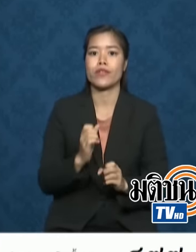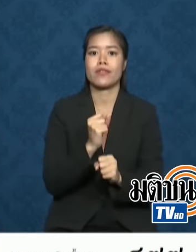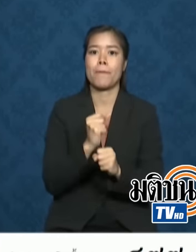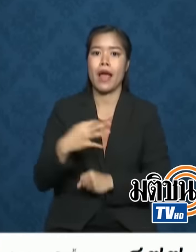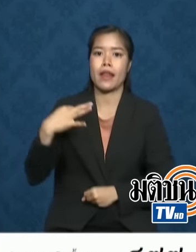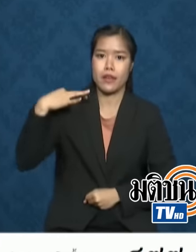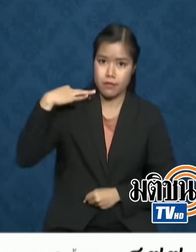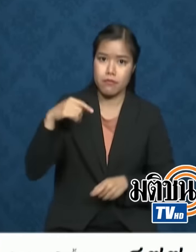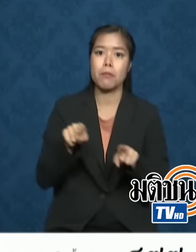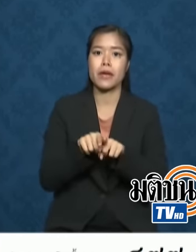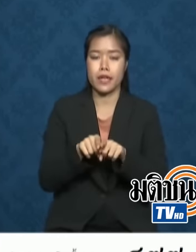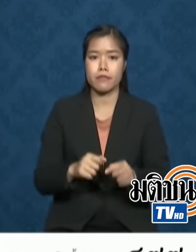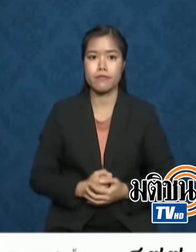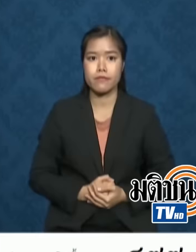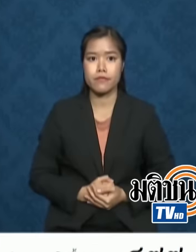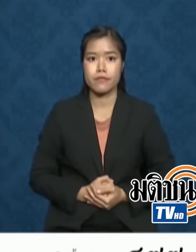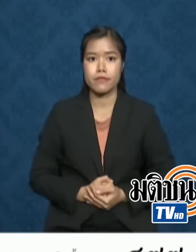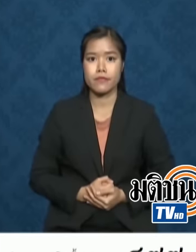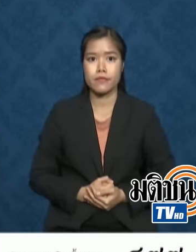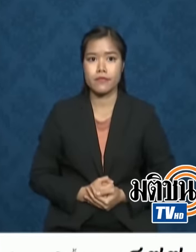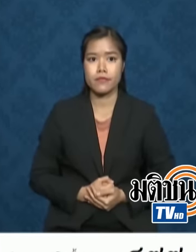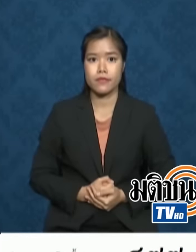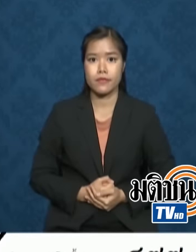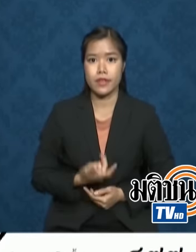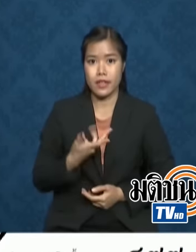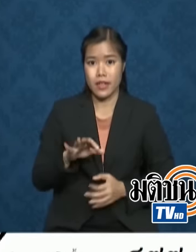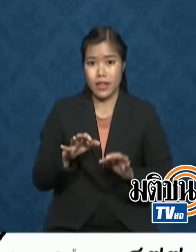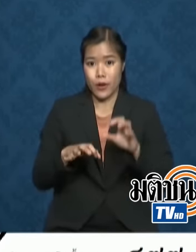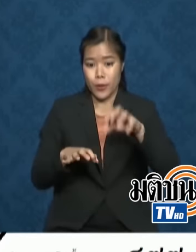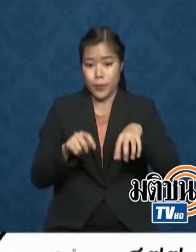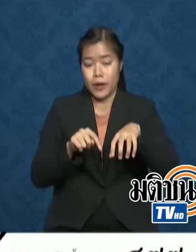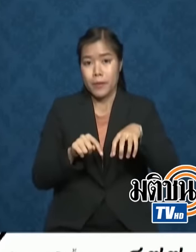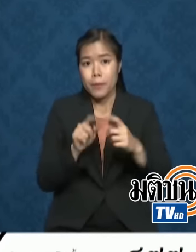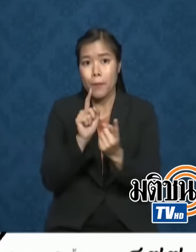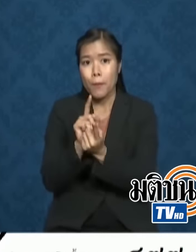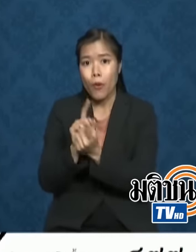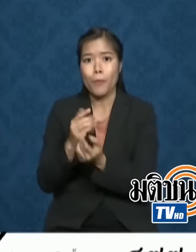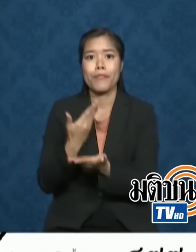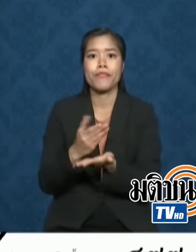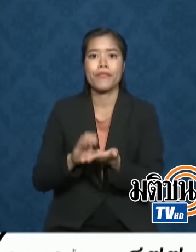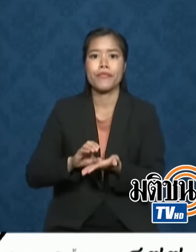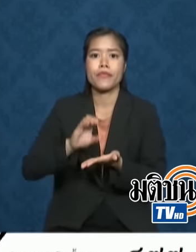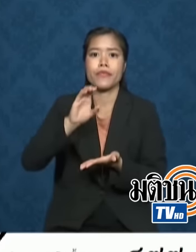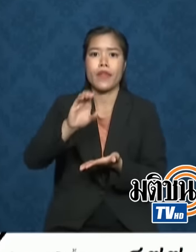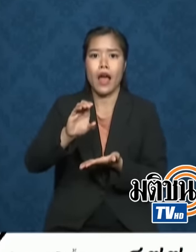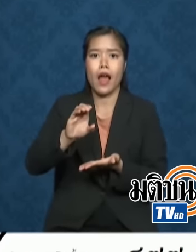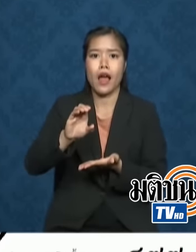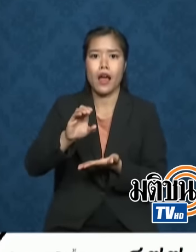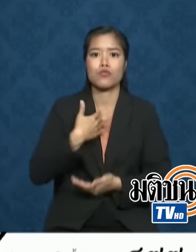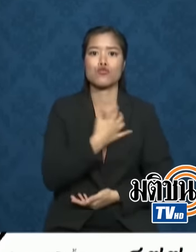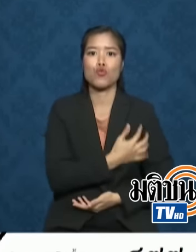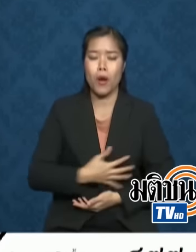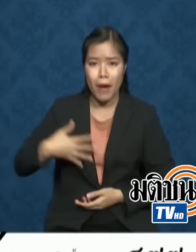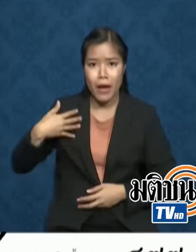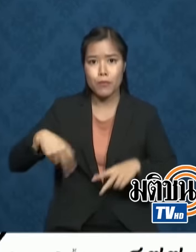ครด้วยนะครับและอีกส่วนนึงที่ควรจะมีอย่างยิ่งแต่ก็ไม่เห็นนั่นก็คืองบเฝ้าระวังสุขภาพและ